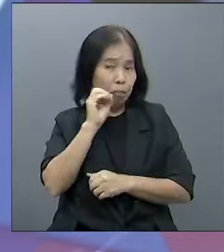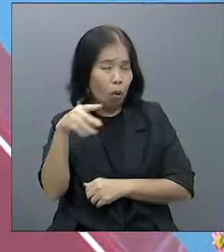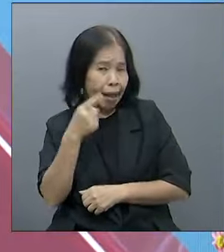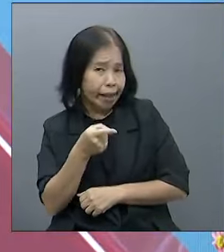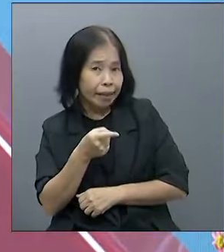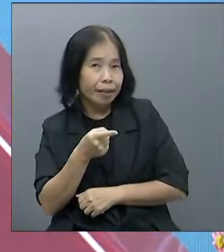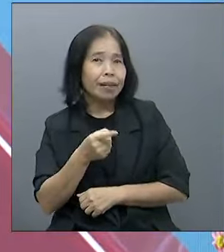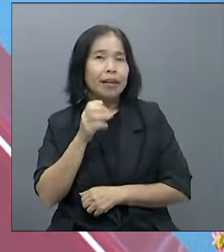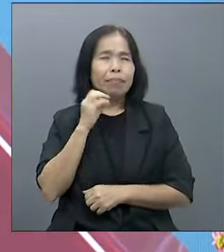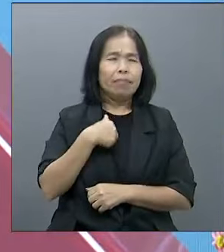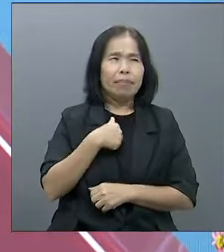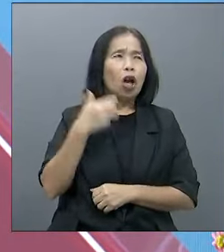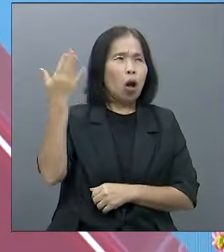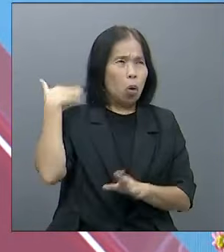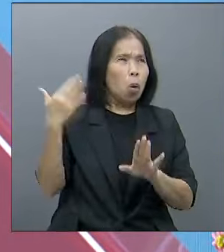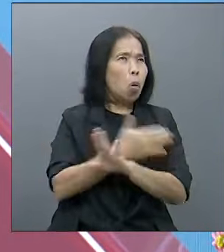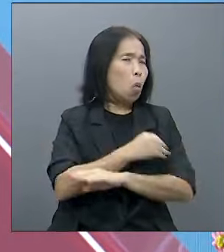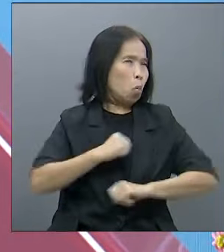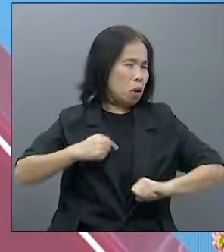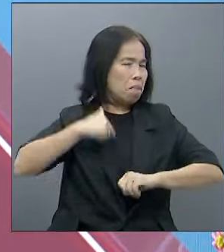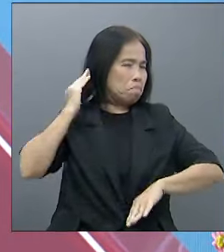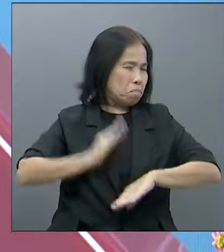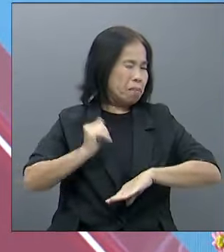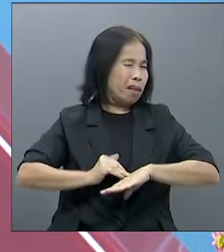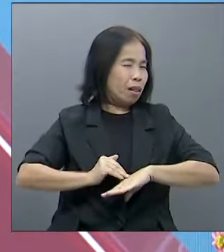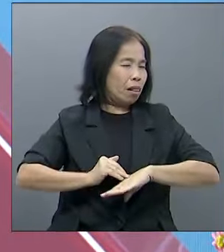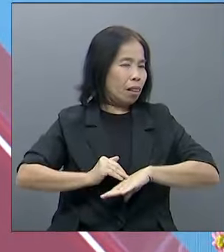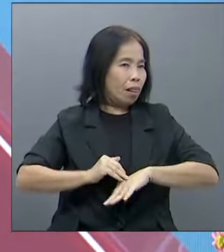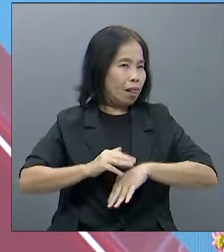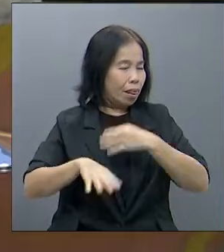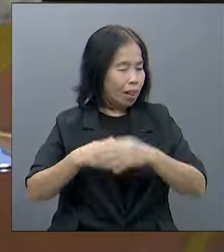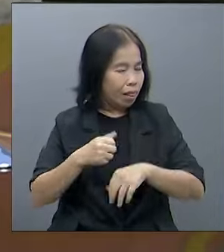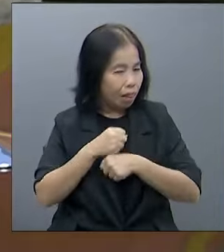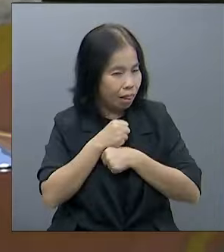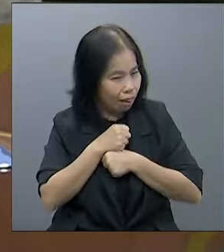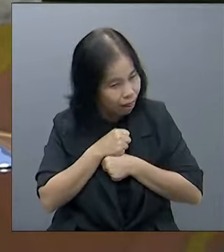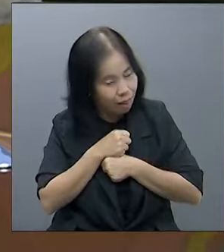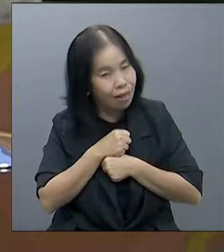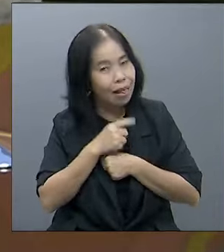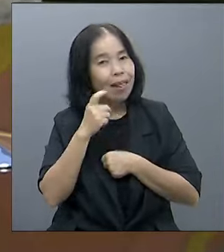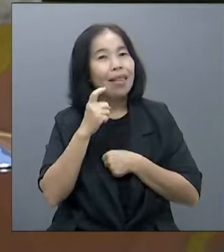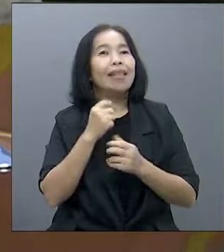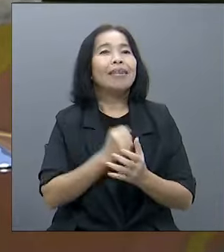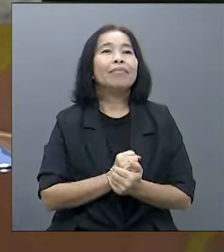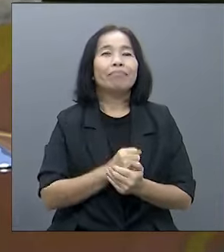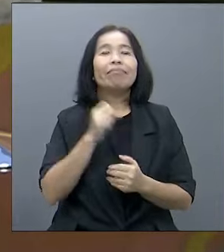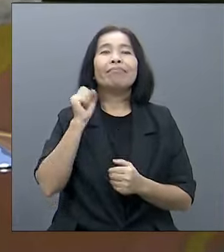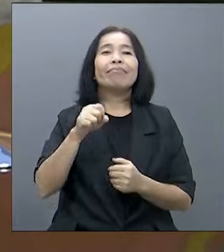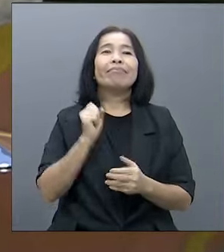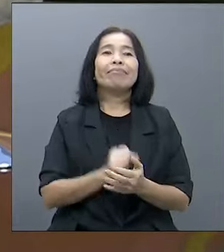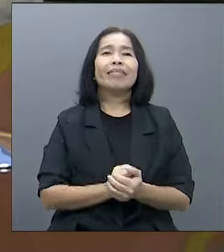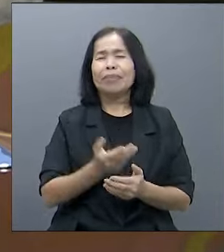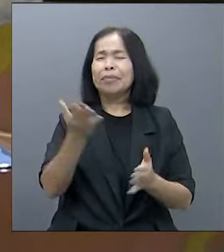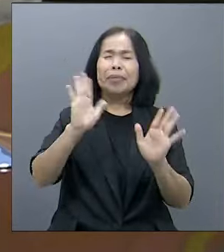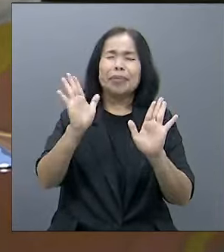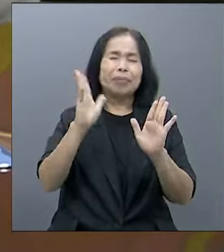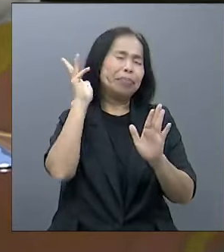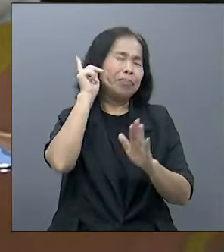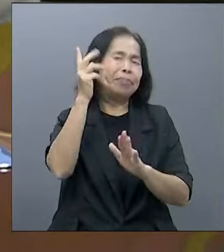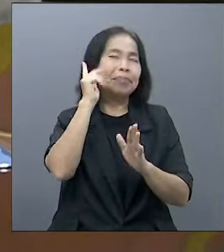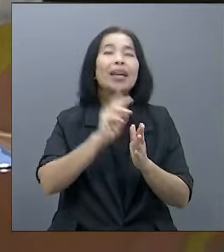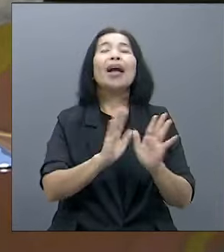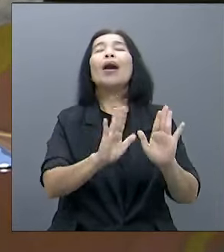อ้ยแม่ผมเขาวิ่งเก่งวิ่งวันหนึ่งต้องหลายกิโล วิ่งไม่ทันแม่ปิ๊กแล้วเน า ะ ใช่ผมขับรถตามไปแล้วกันแม่ไปก็เลย แต่ว่าไม่